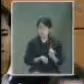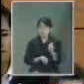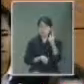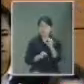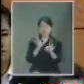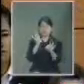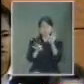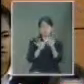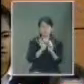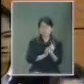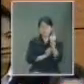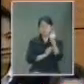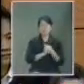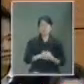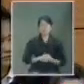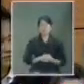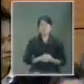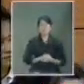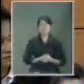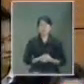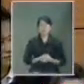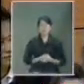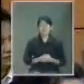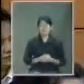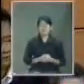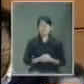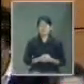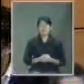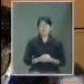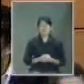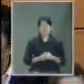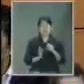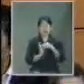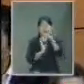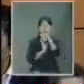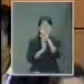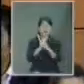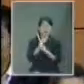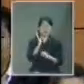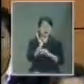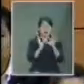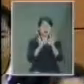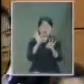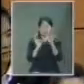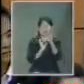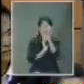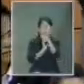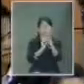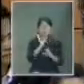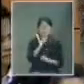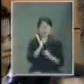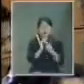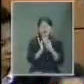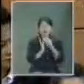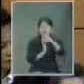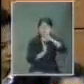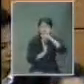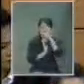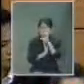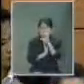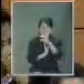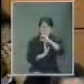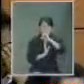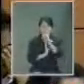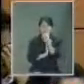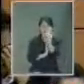แล้วนะท่านนะตั้งอาชีวะภาคอีกครับคุมกัน5ภาคครับภาคละ10จังหวัด20จังหวั